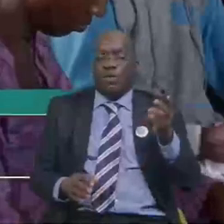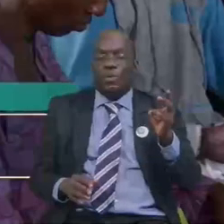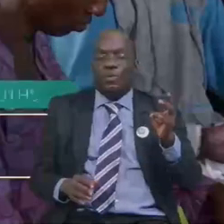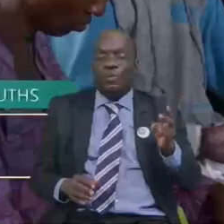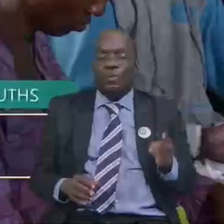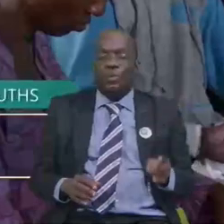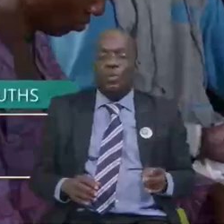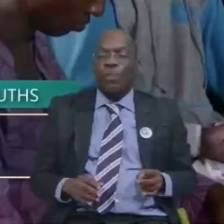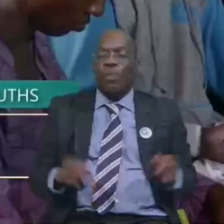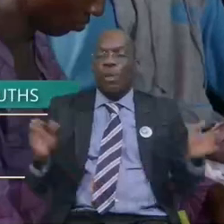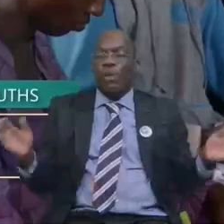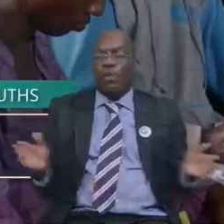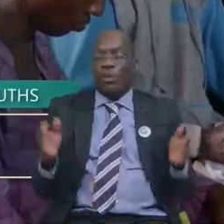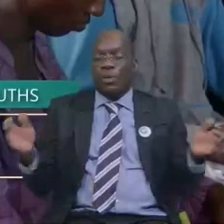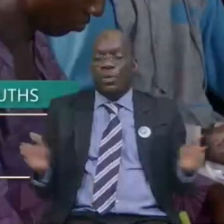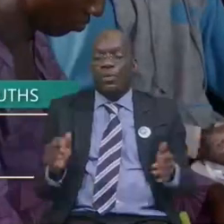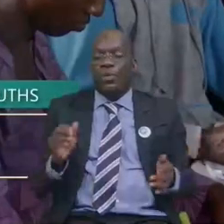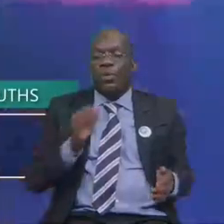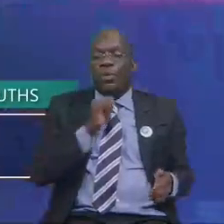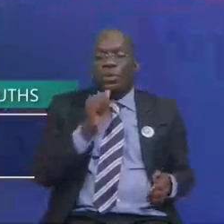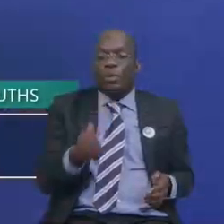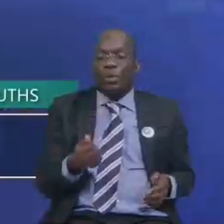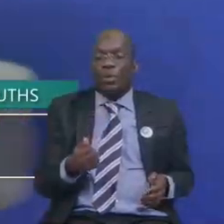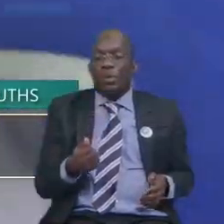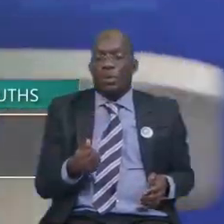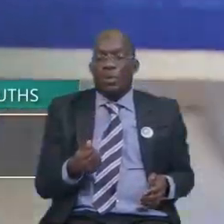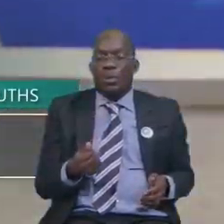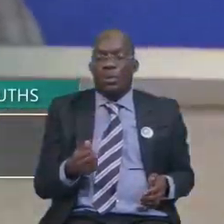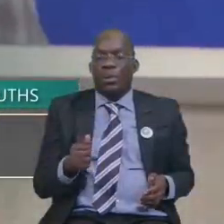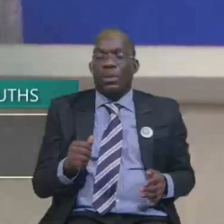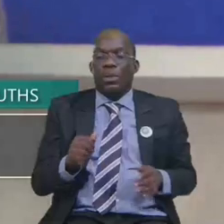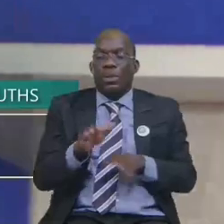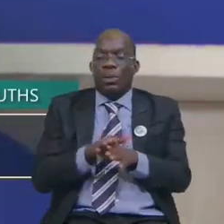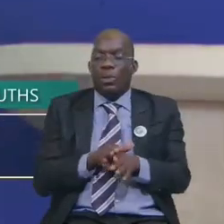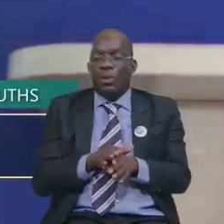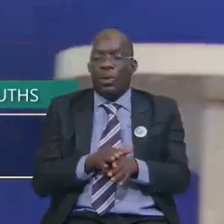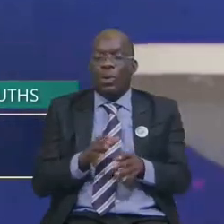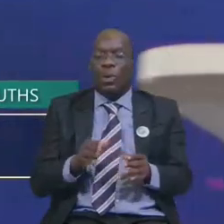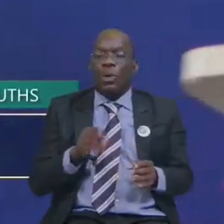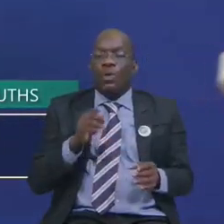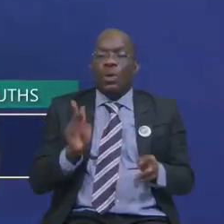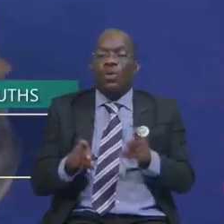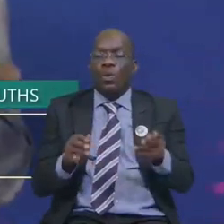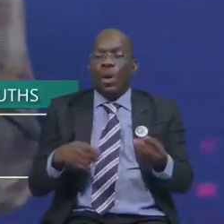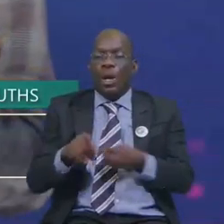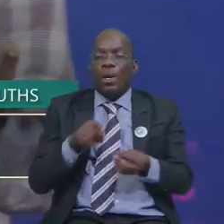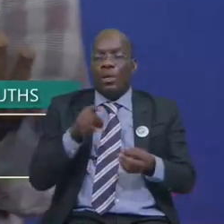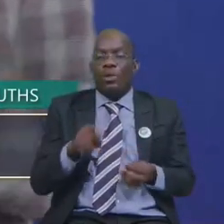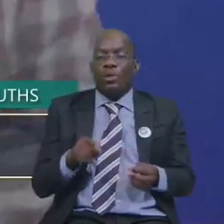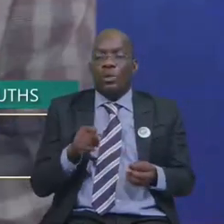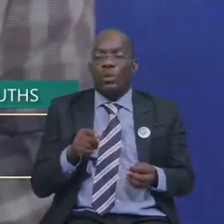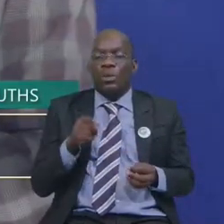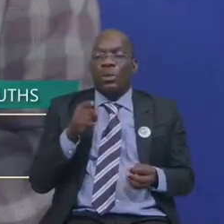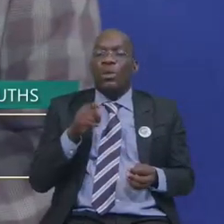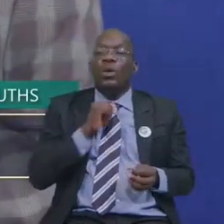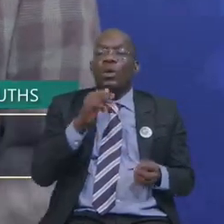ment sur motive les subordonnes instables de façon transformationnelle les gens autour de toi ce n'est pas seulement que tu réussis